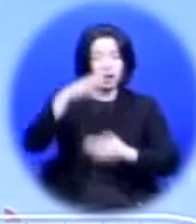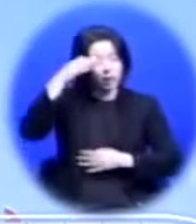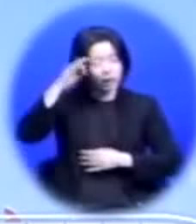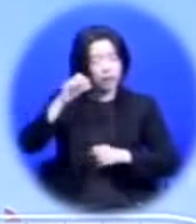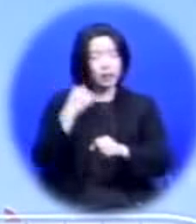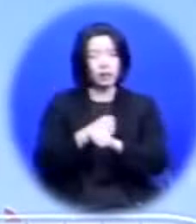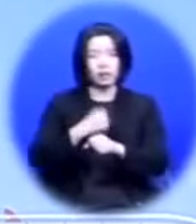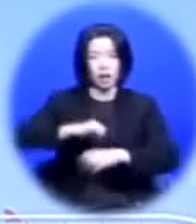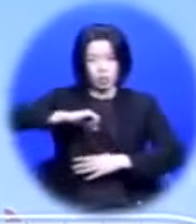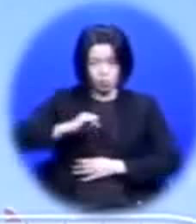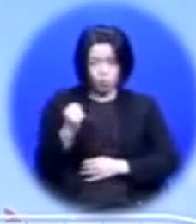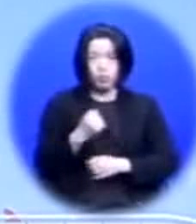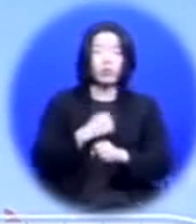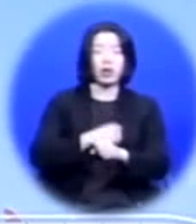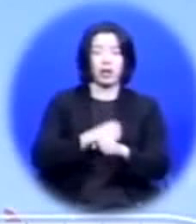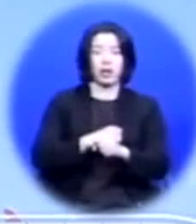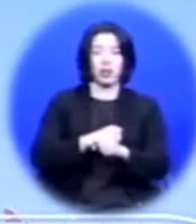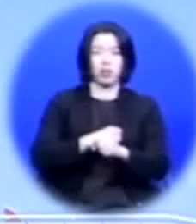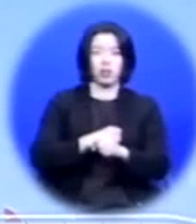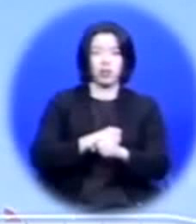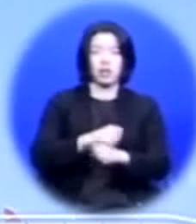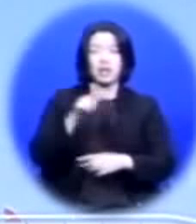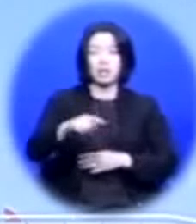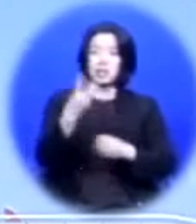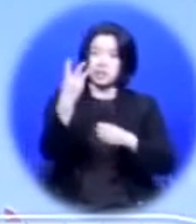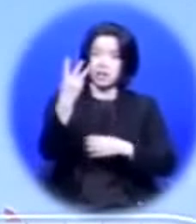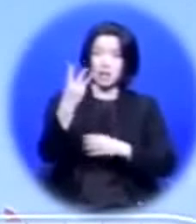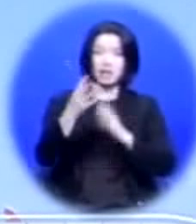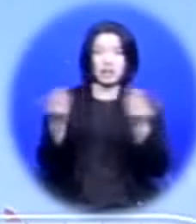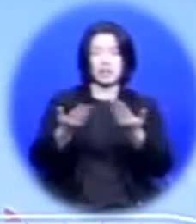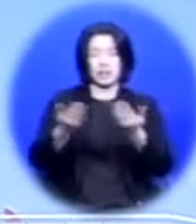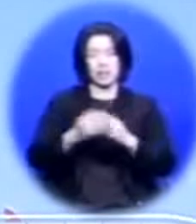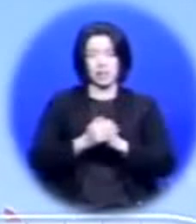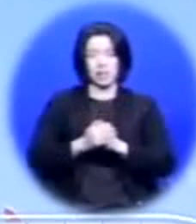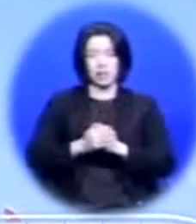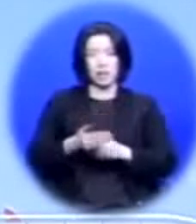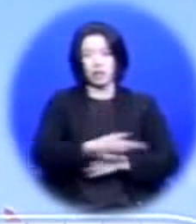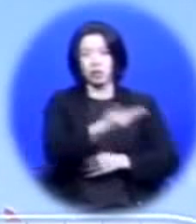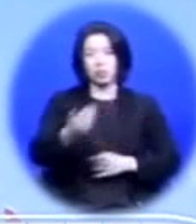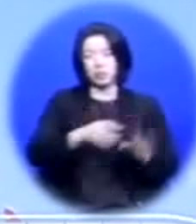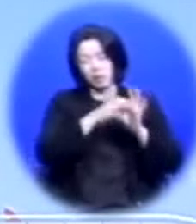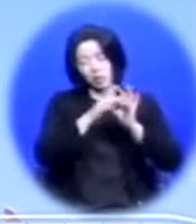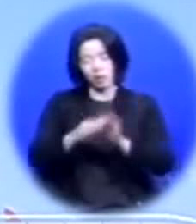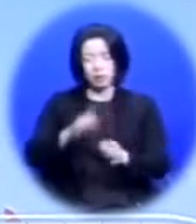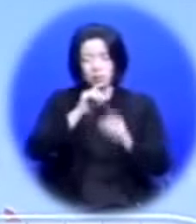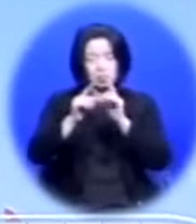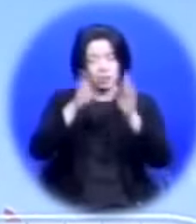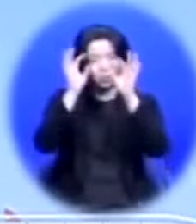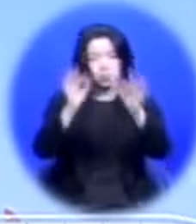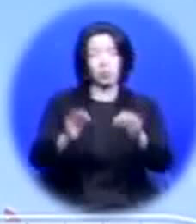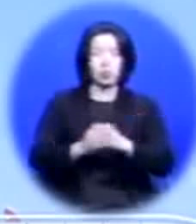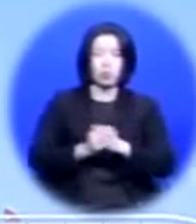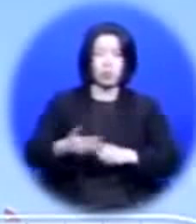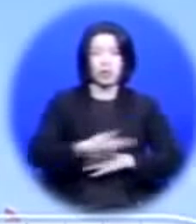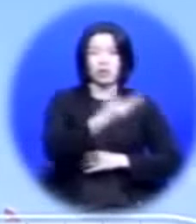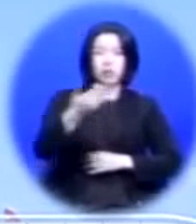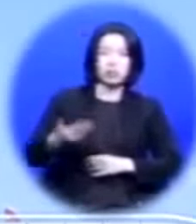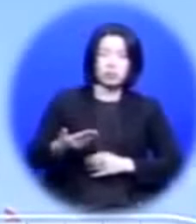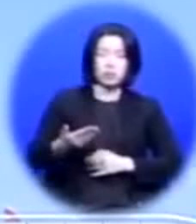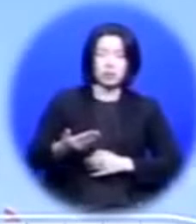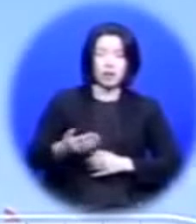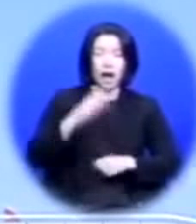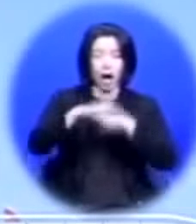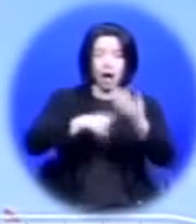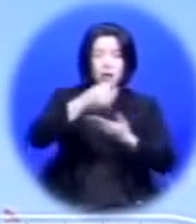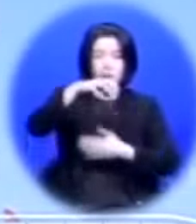대로 순종하는이 세 가지지요 여러분이 계속 말씀을 보고 그리고 여러분이 하나님